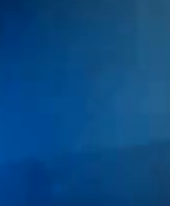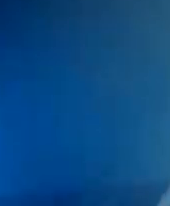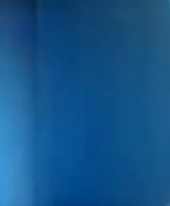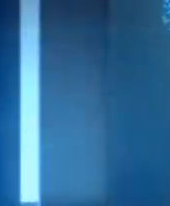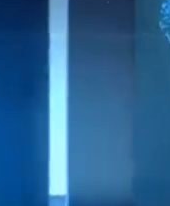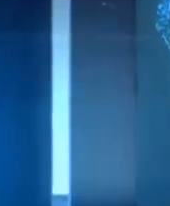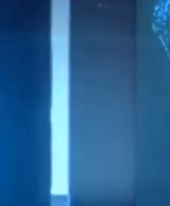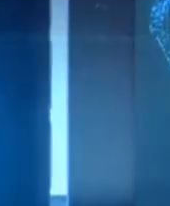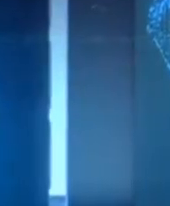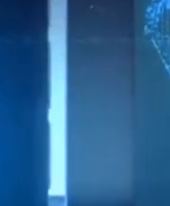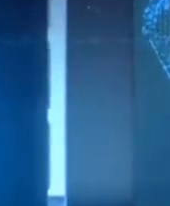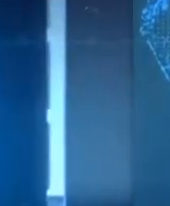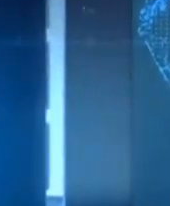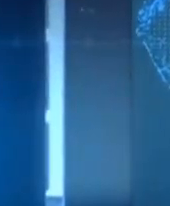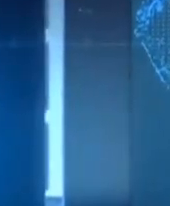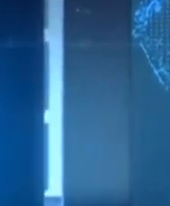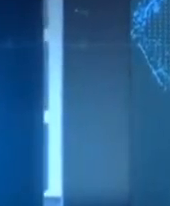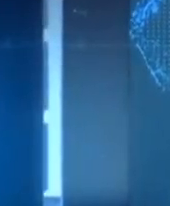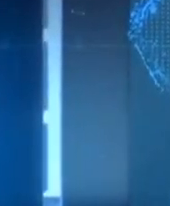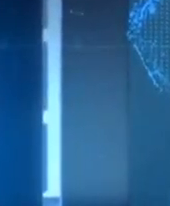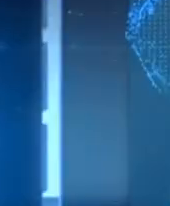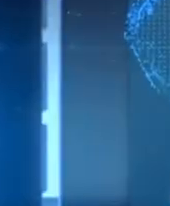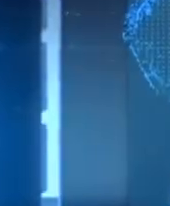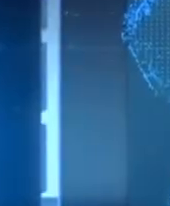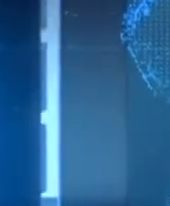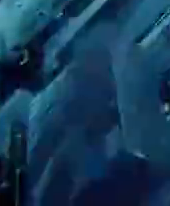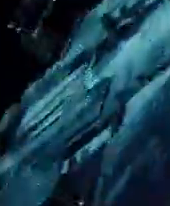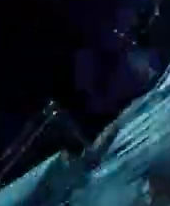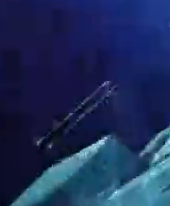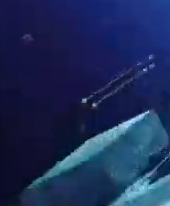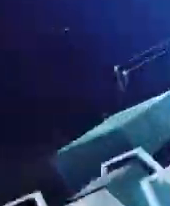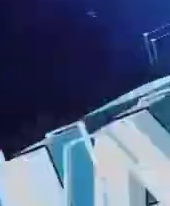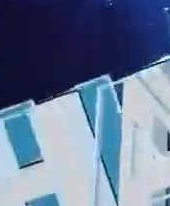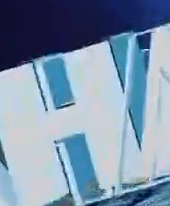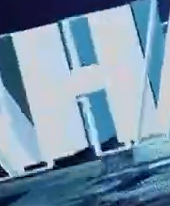Мадина Берқызы, Адалия Ақжаркенова, Ерболат Антелов, Жетсу телеарнасы.